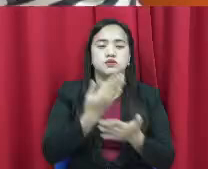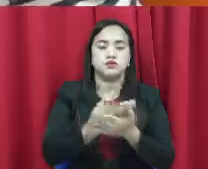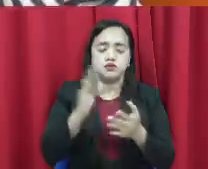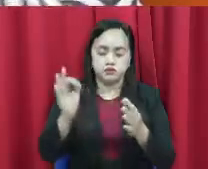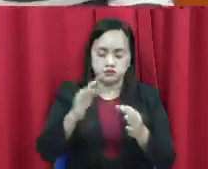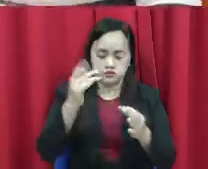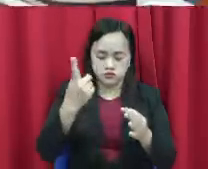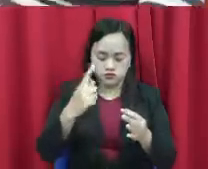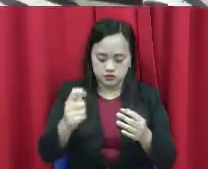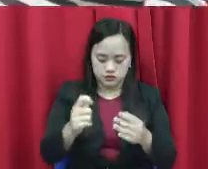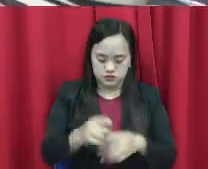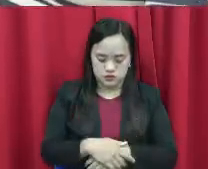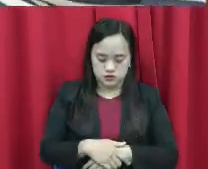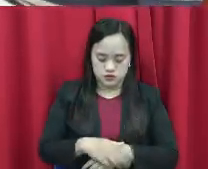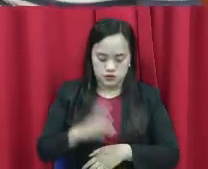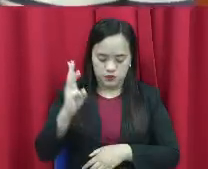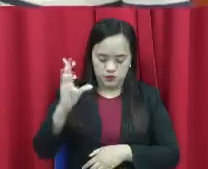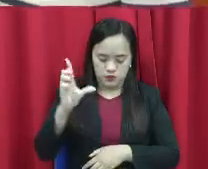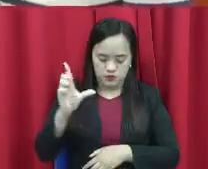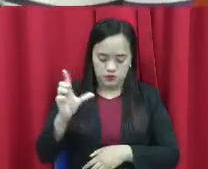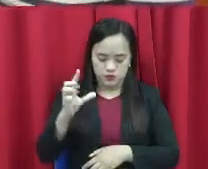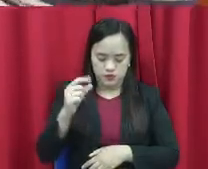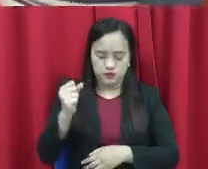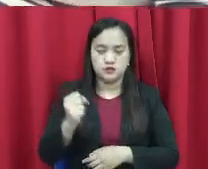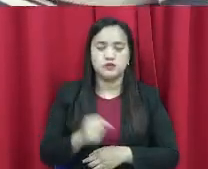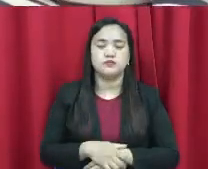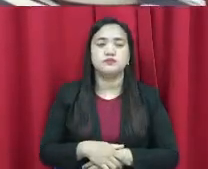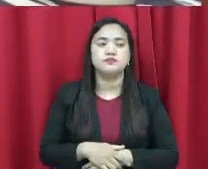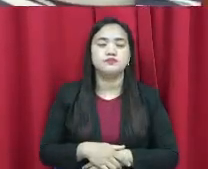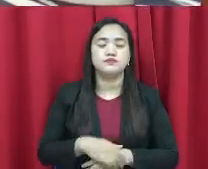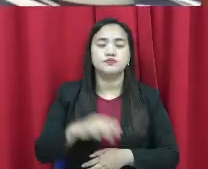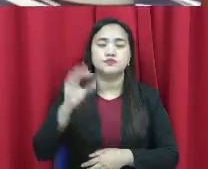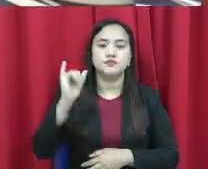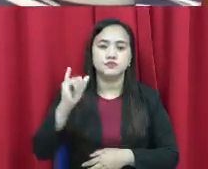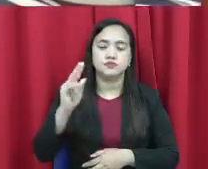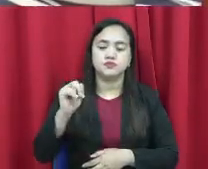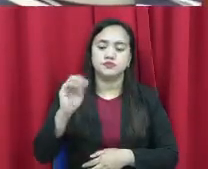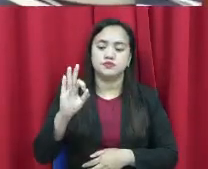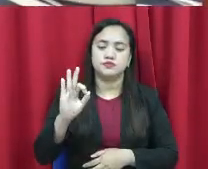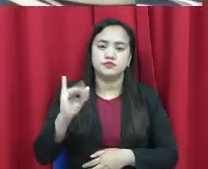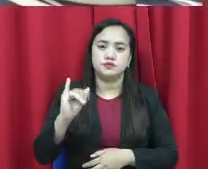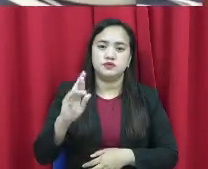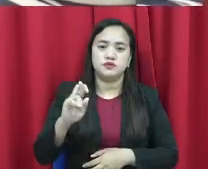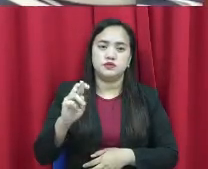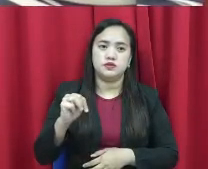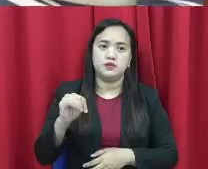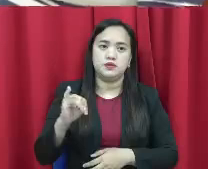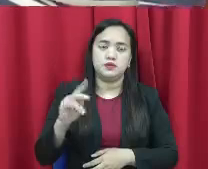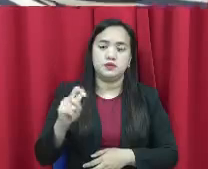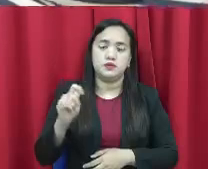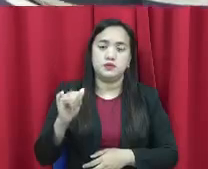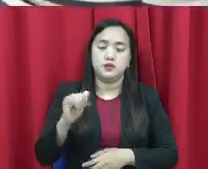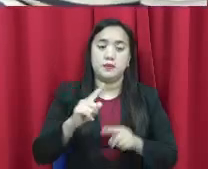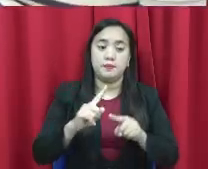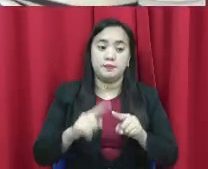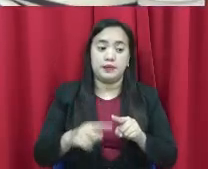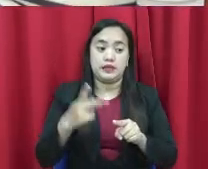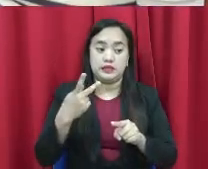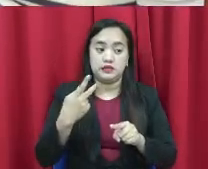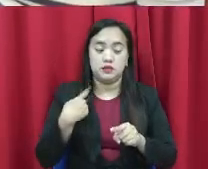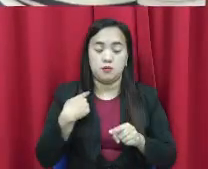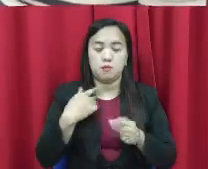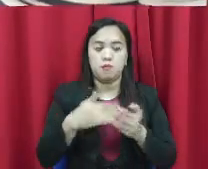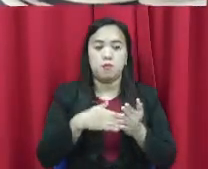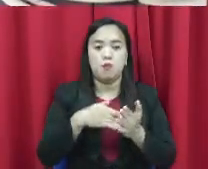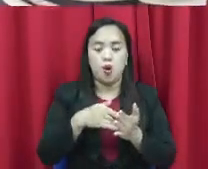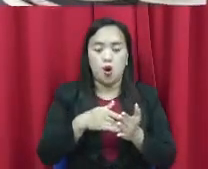spirit of a man will sustain his infirmity but a wounded spirit who can bear kumbaga kung tayo laging